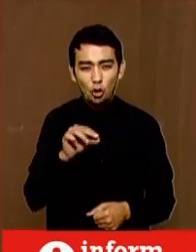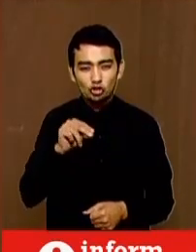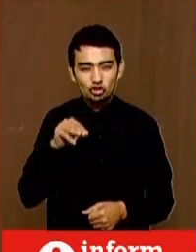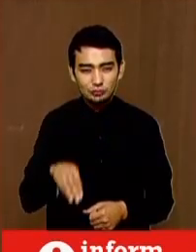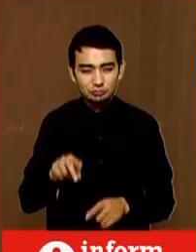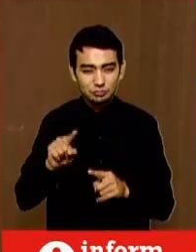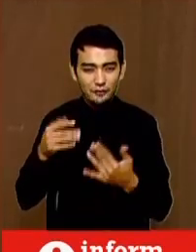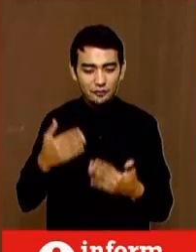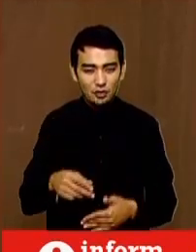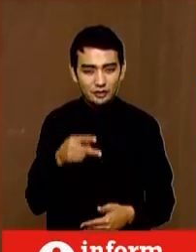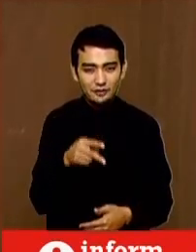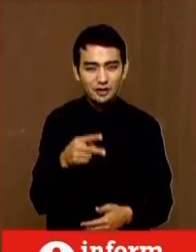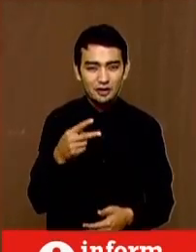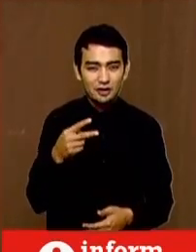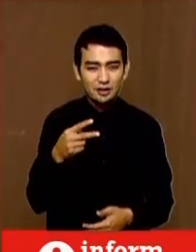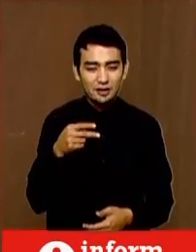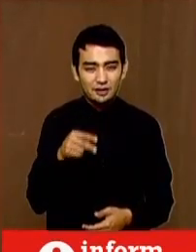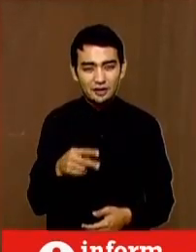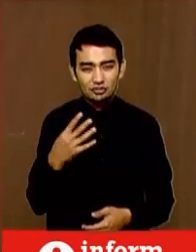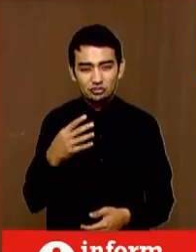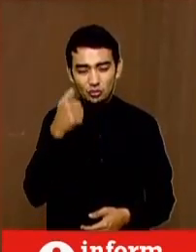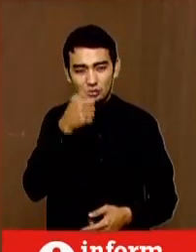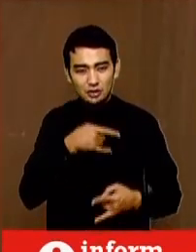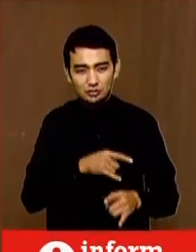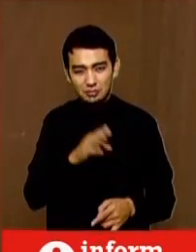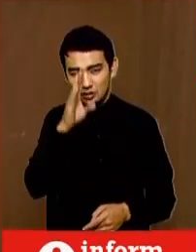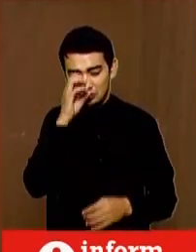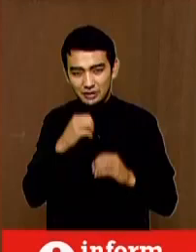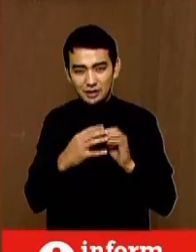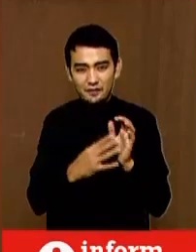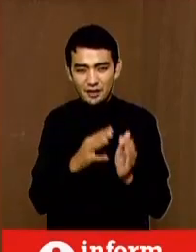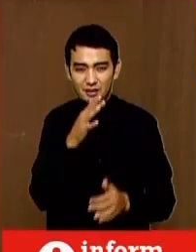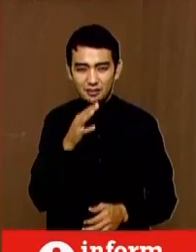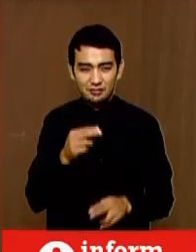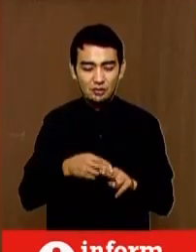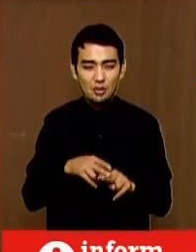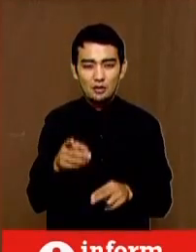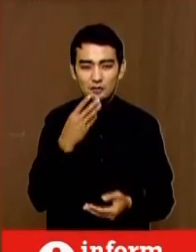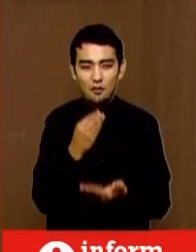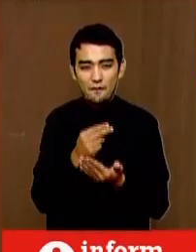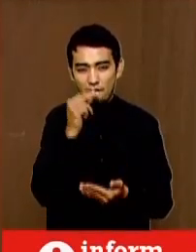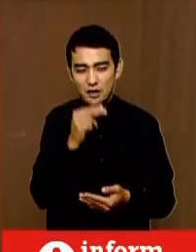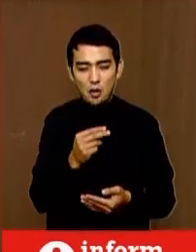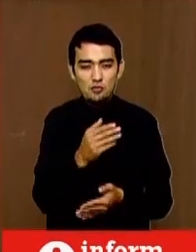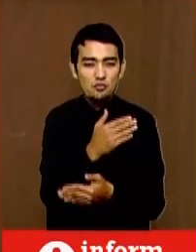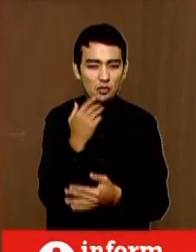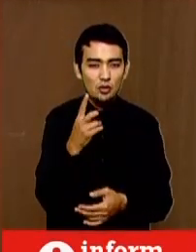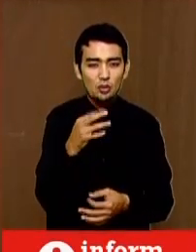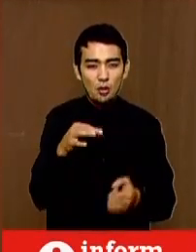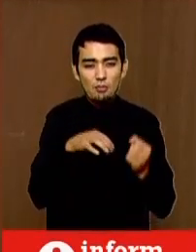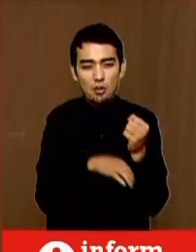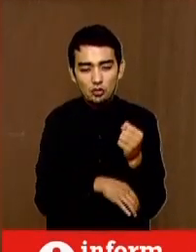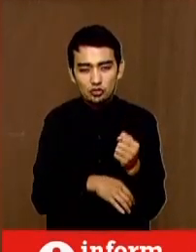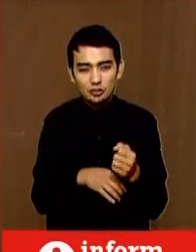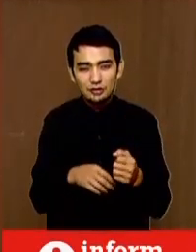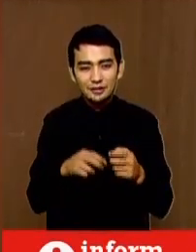ұсталды. 2004 жылы туылған ер жігіт. Ол әлдімен өз кінәсін мойындаған жоқ, бірақ ақыр аяғында